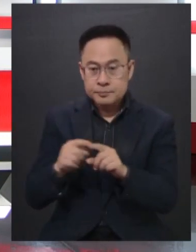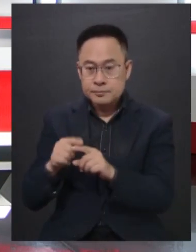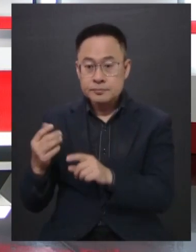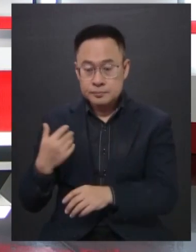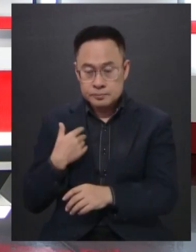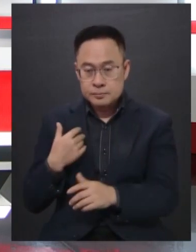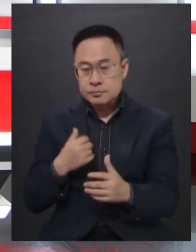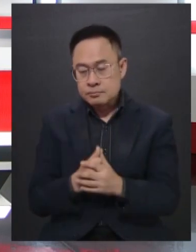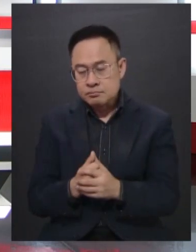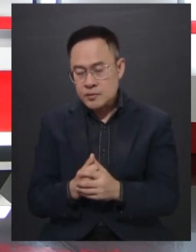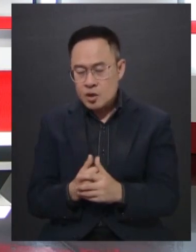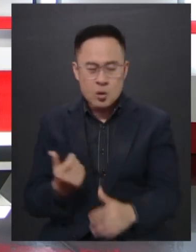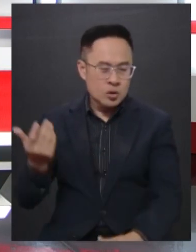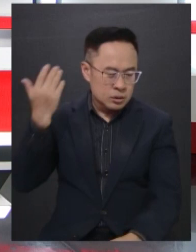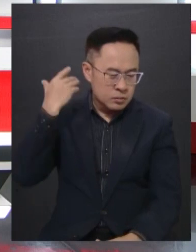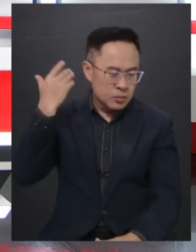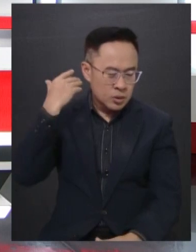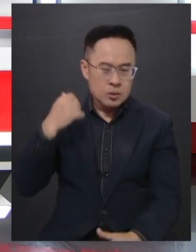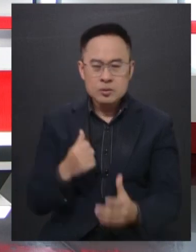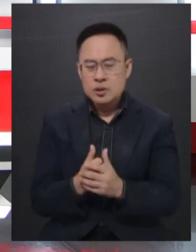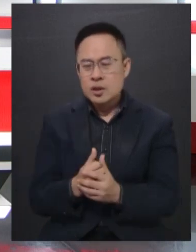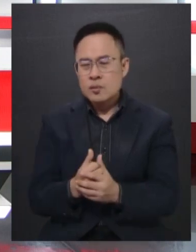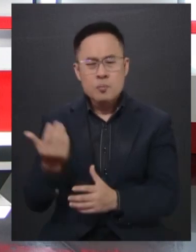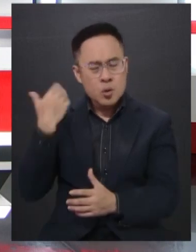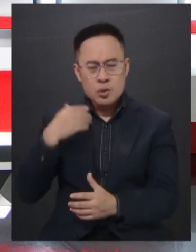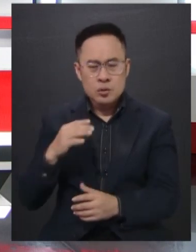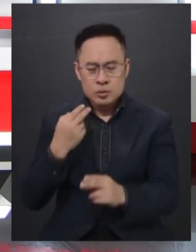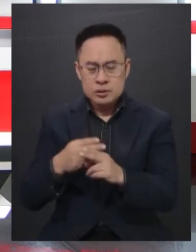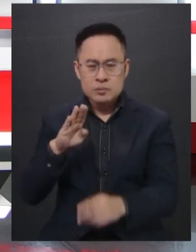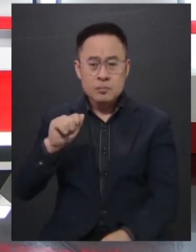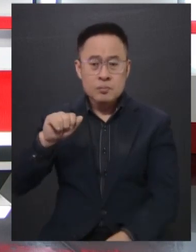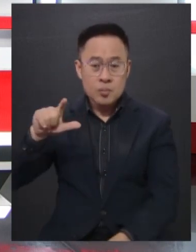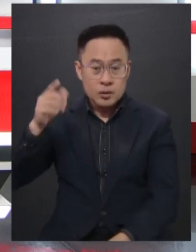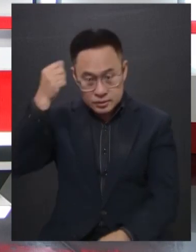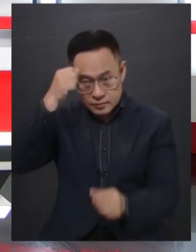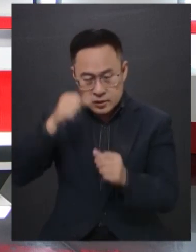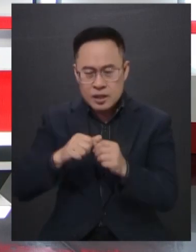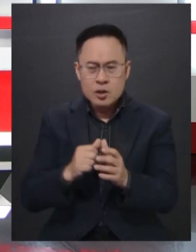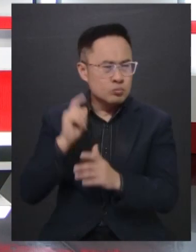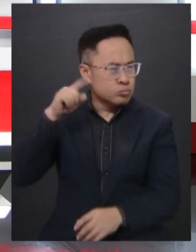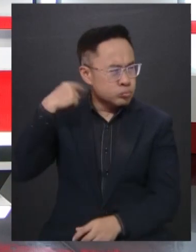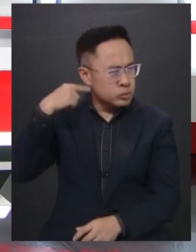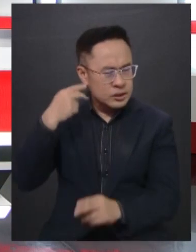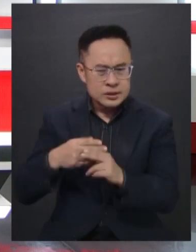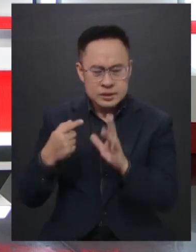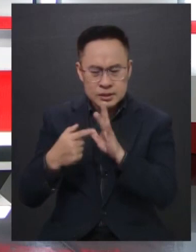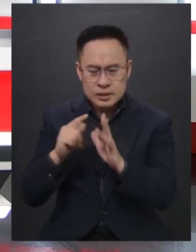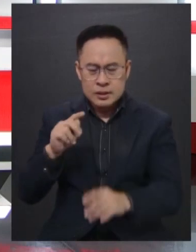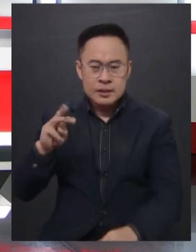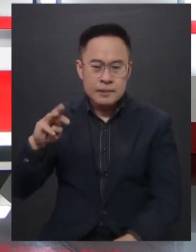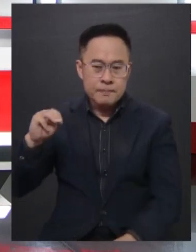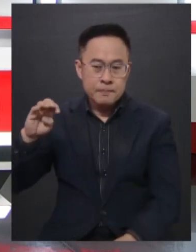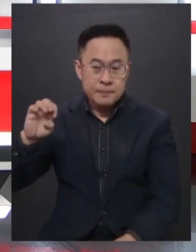งพี่บอลนี่ฟีเวอร์มากๆมีหลายบ้านที่พยายามส่งลูกส่งหลานไปเรียน เขาบอกว่ามาคู่เลยม ี ท ั้ งพี่บอลพลาดอนมีทั้งพี่ทั